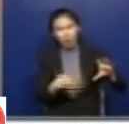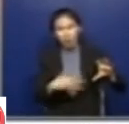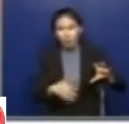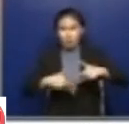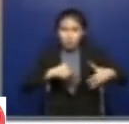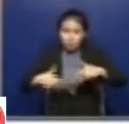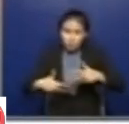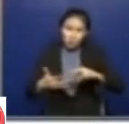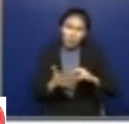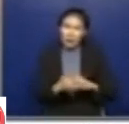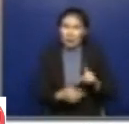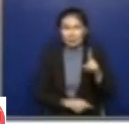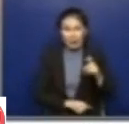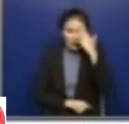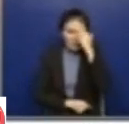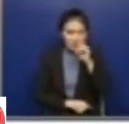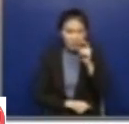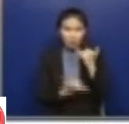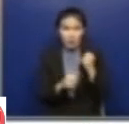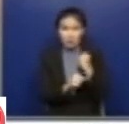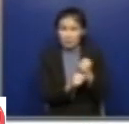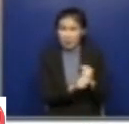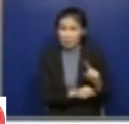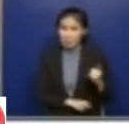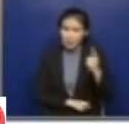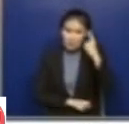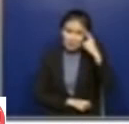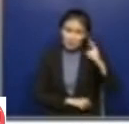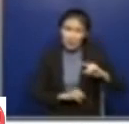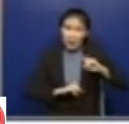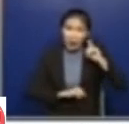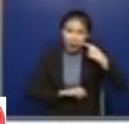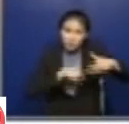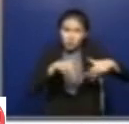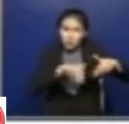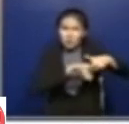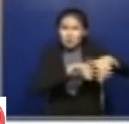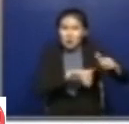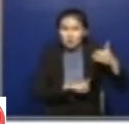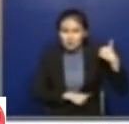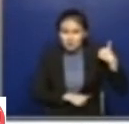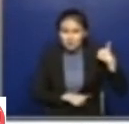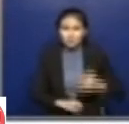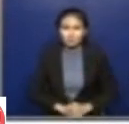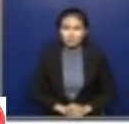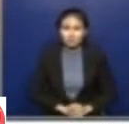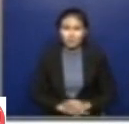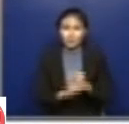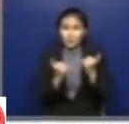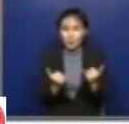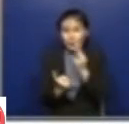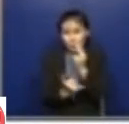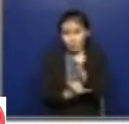ารถอยู่ได้เพราะงานใหม่ที่สร้างขึ้นก็เป็นงานของคนนอกชุมชนสำหรับการจัดการเหมืองอย่างยั่